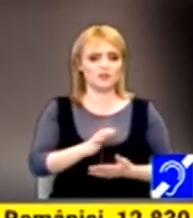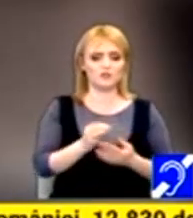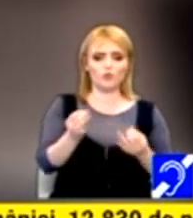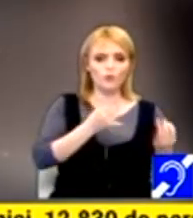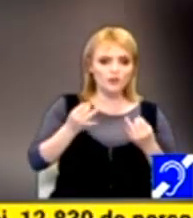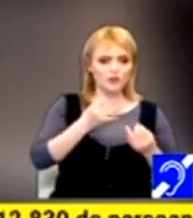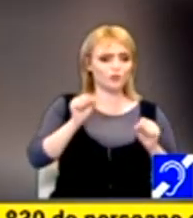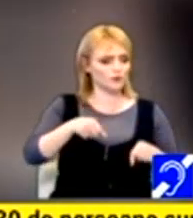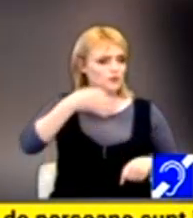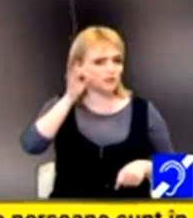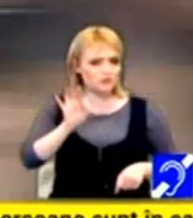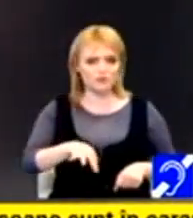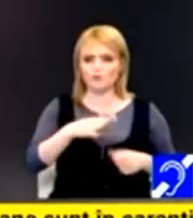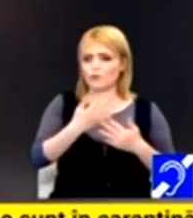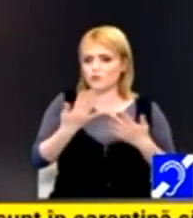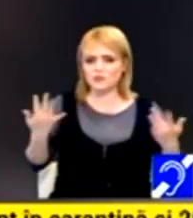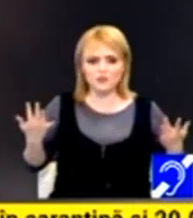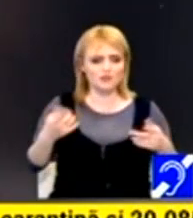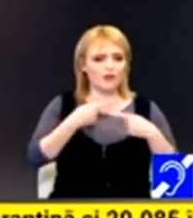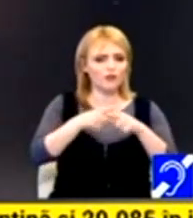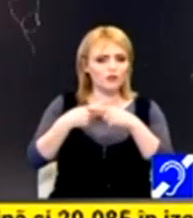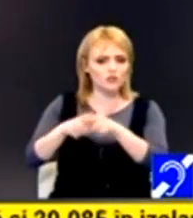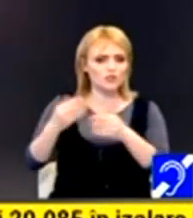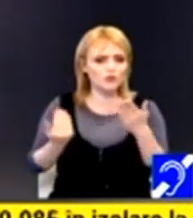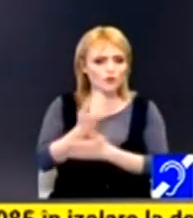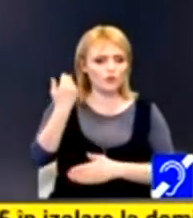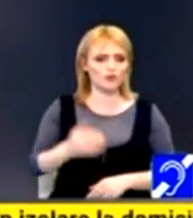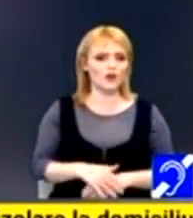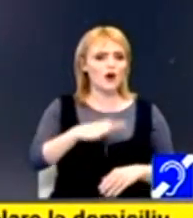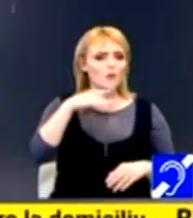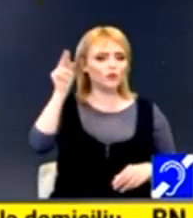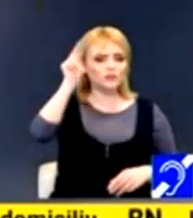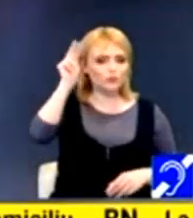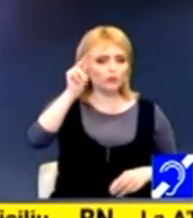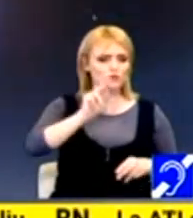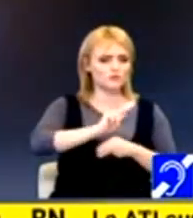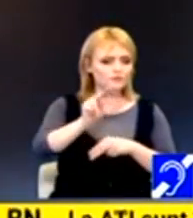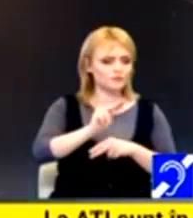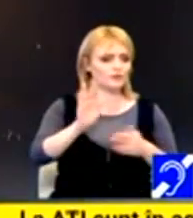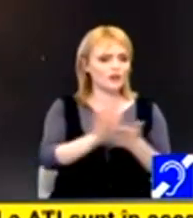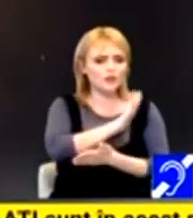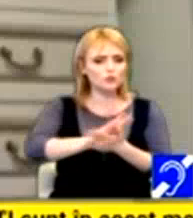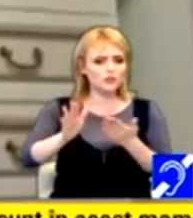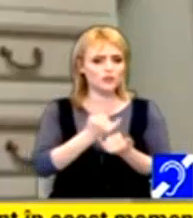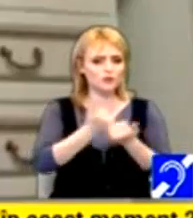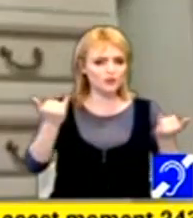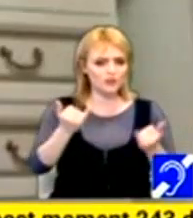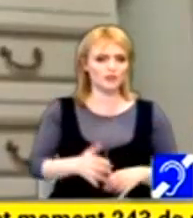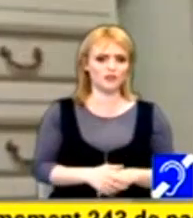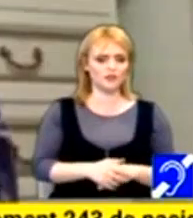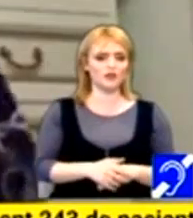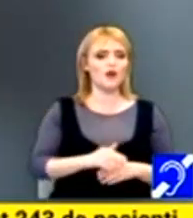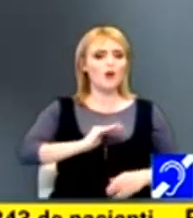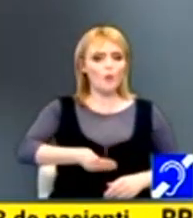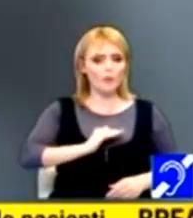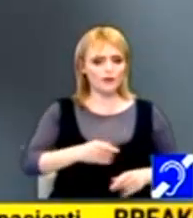să experimentăm, sunt o mulțime de tehnologii, foarte multe cursuri și training-uri gratuite oferite de către foarte multe